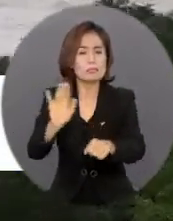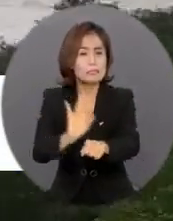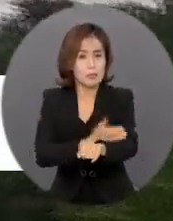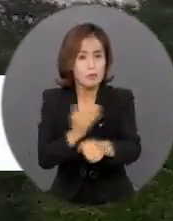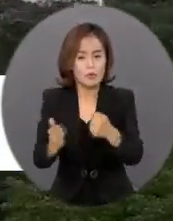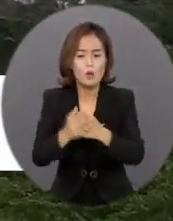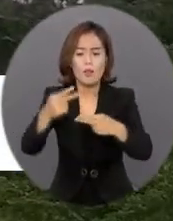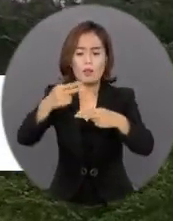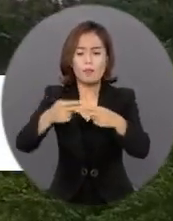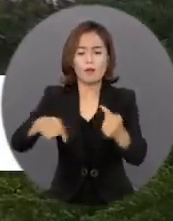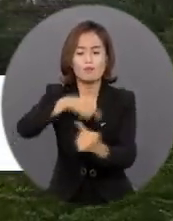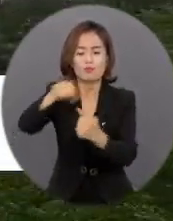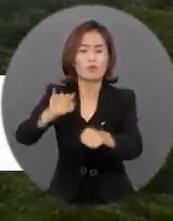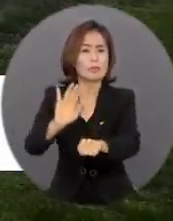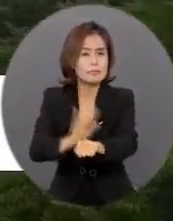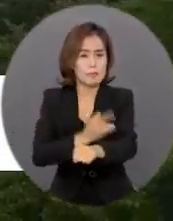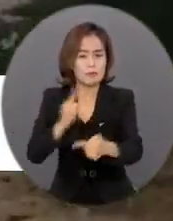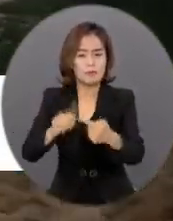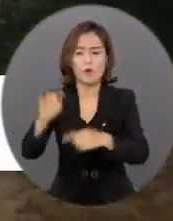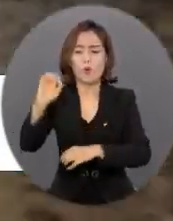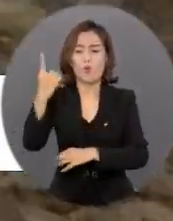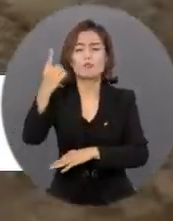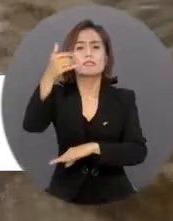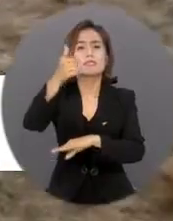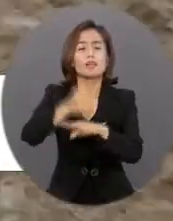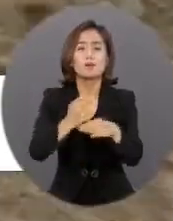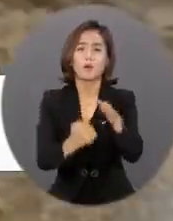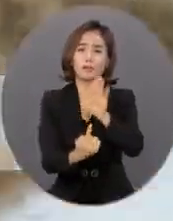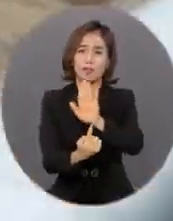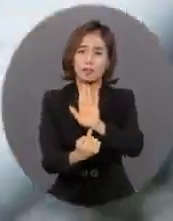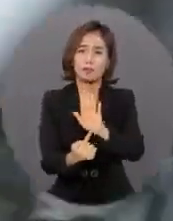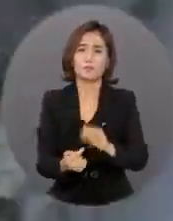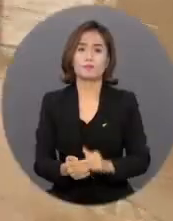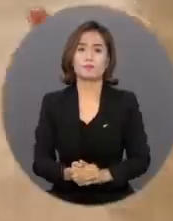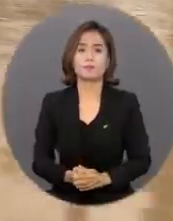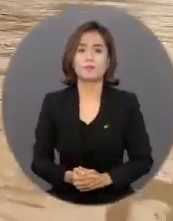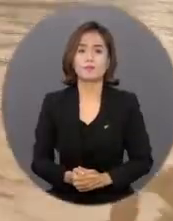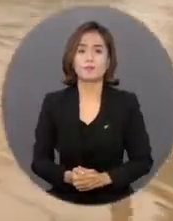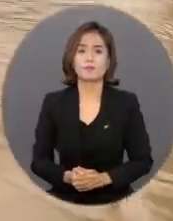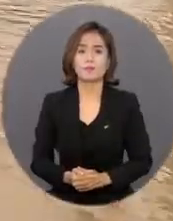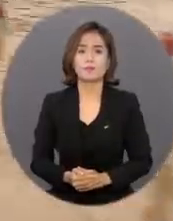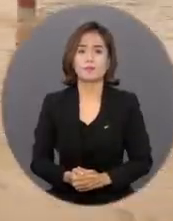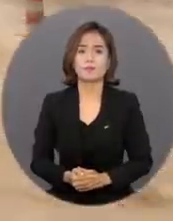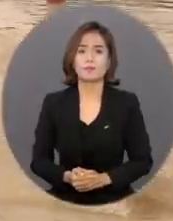댐 운영 미흡 등이 근본적인 원인이라는 분석 결과가 나왔습니다.